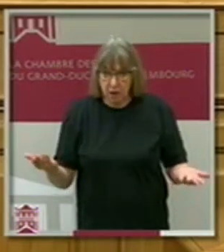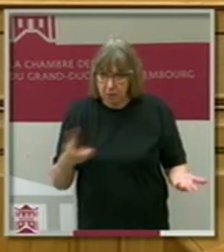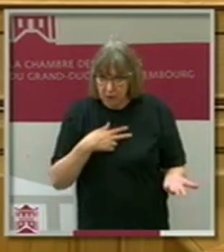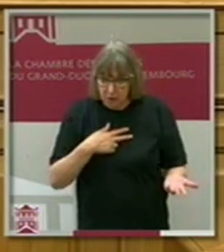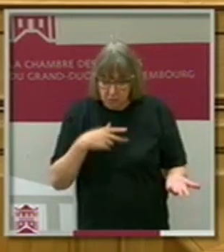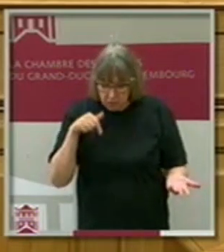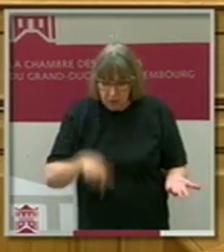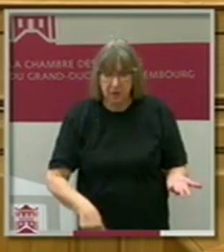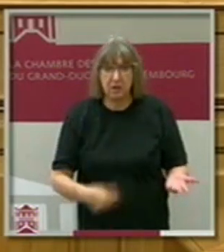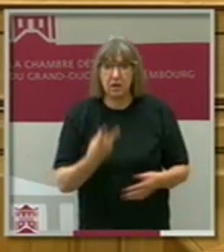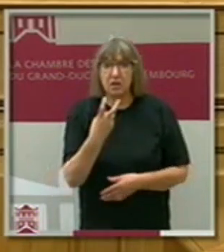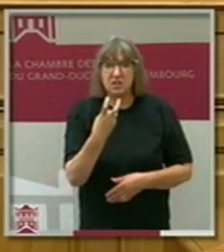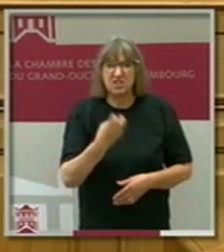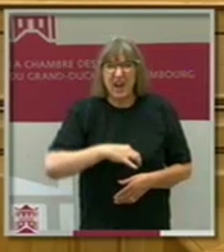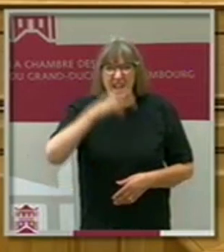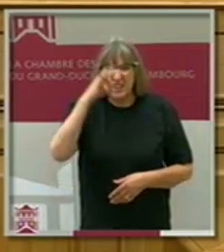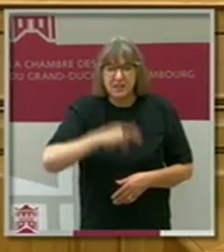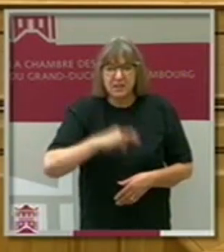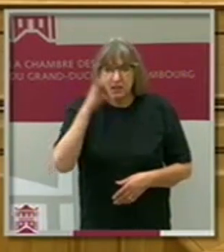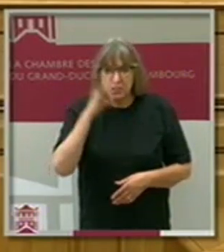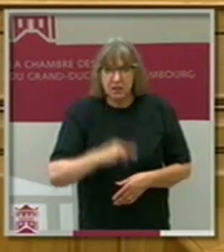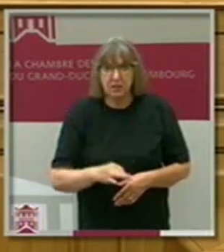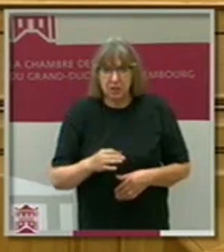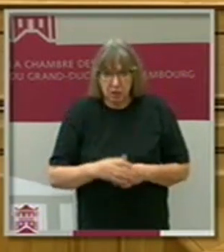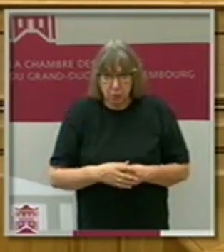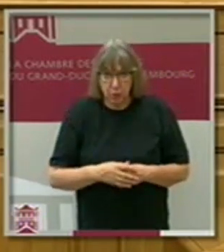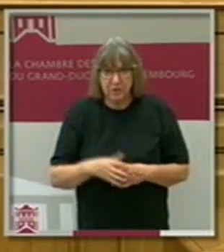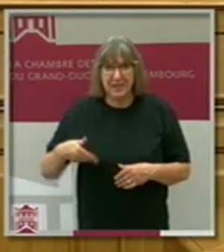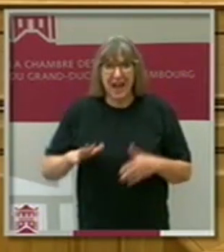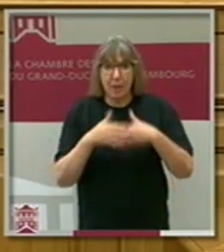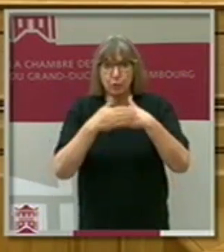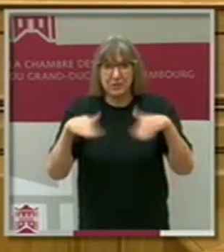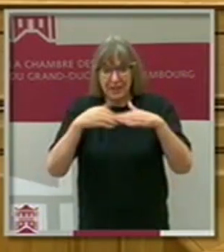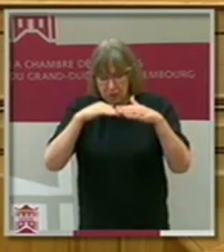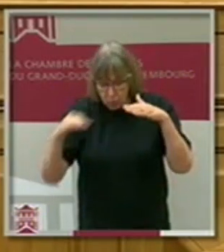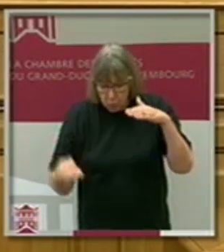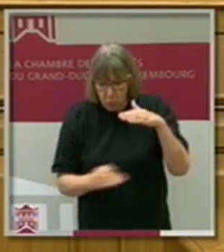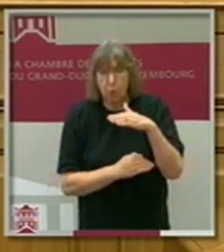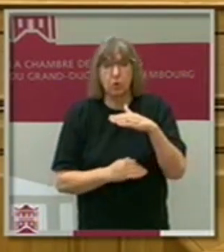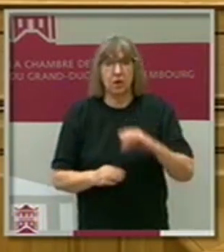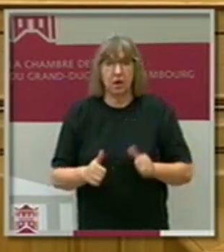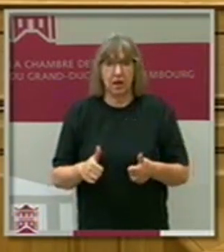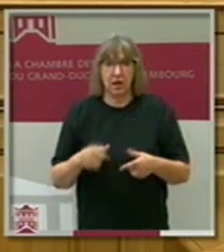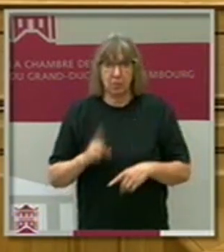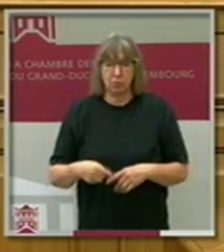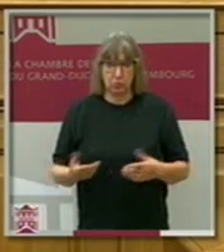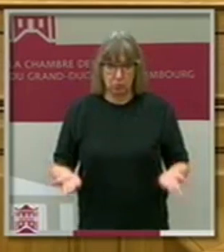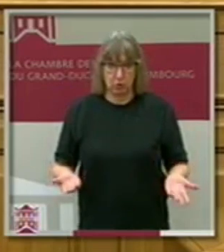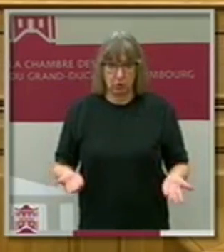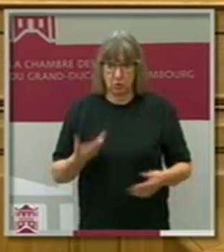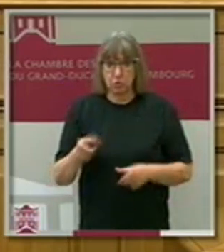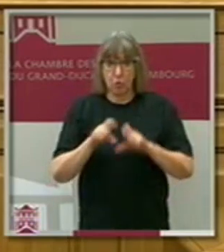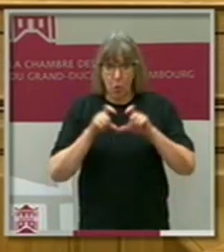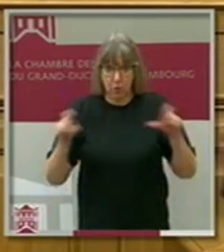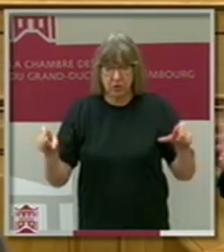liegt. Kein Wort haben wir gestern davon von einem Staatsminister hören. Da wird über die Rente geschwärzt. Rente